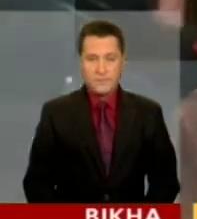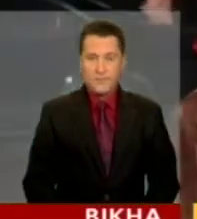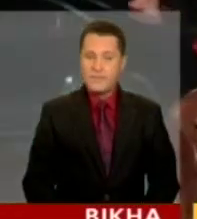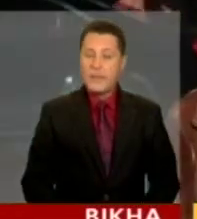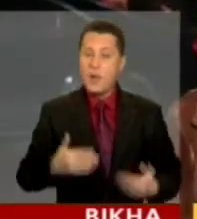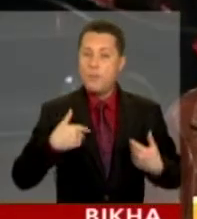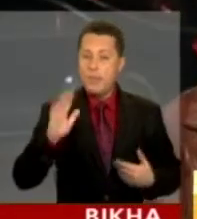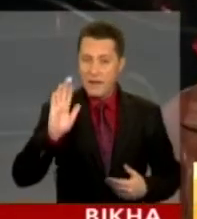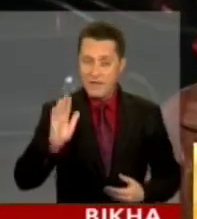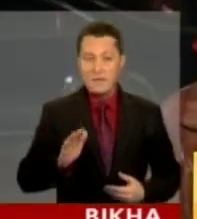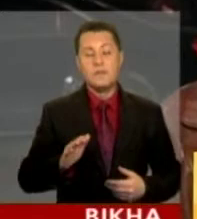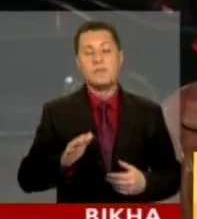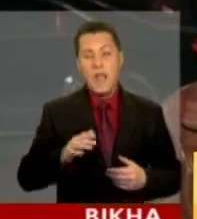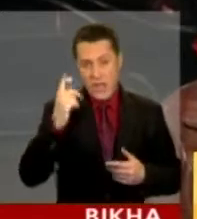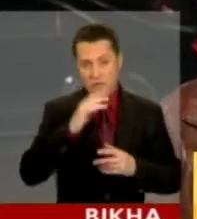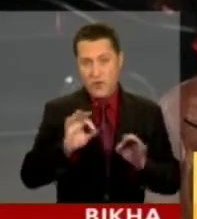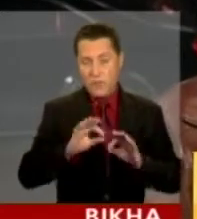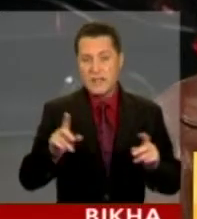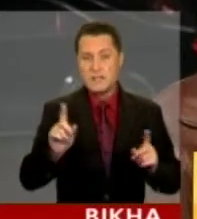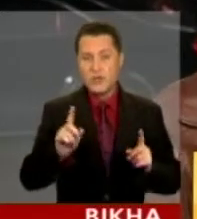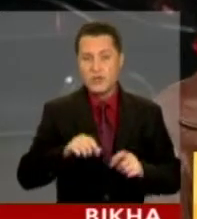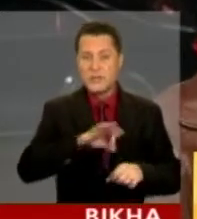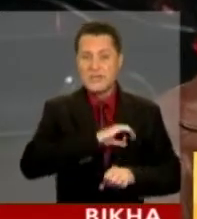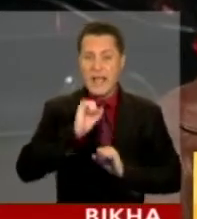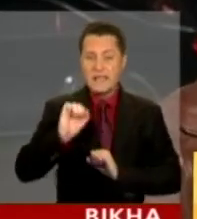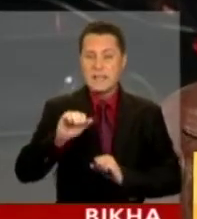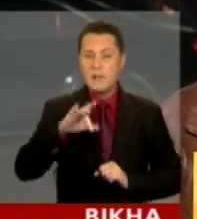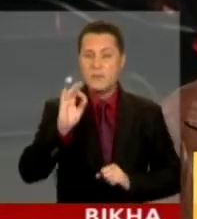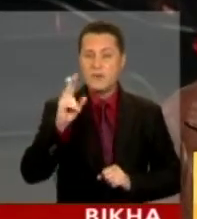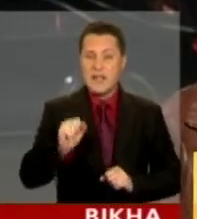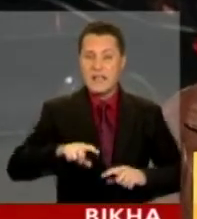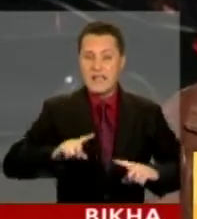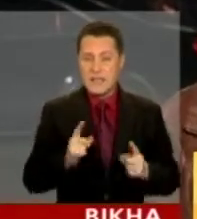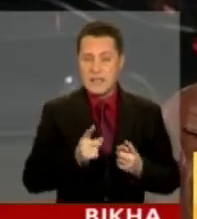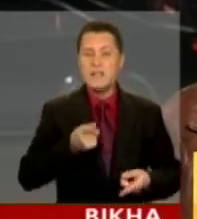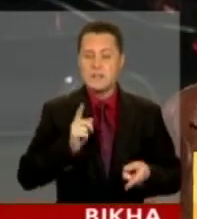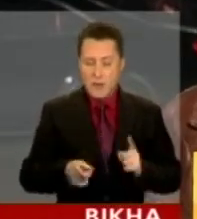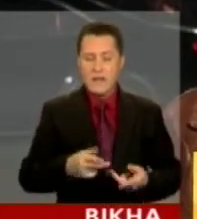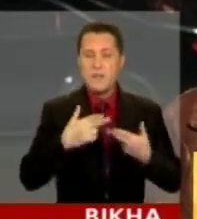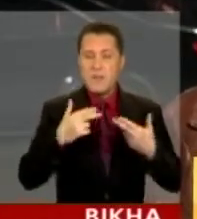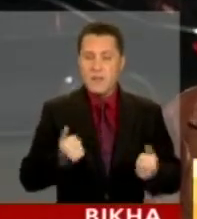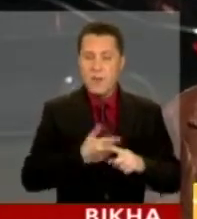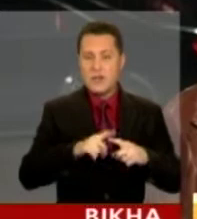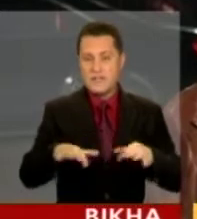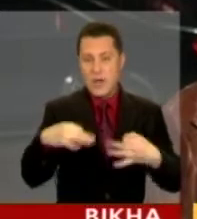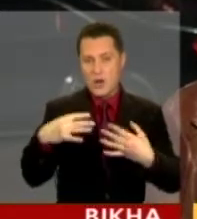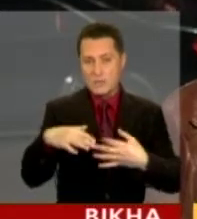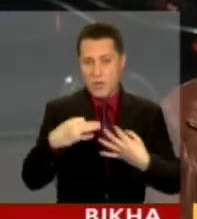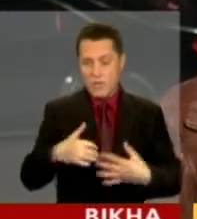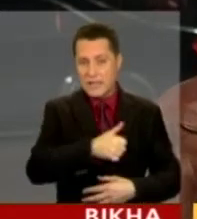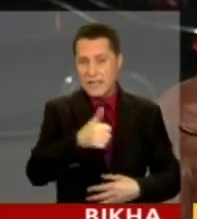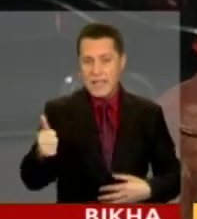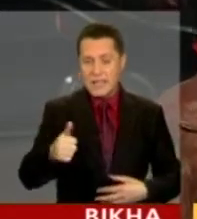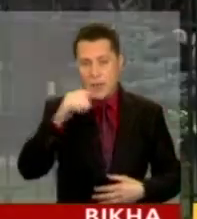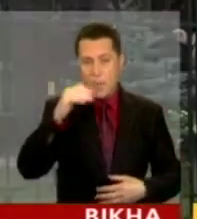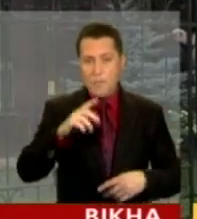Віто, привіт. Справді інформація про те, що захисника Юлії Тимошенко Сергія Власенка затримали, справді підтвердилася. Про це нам розповів і лідер батьківщини Арсеній